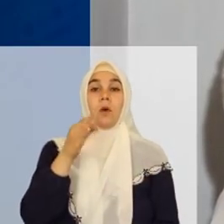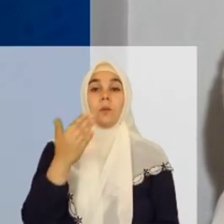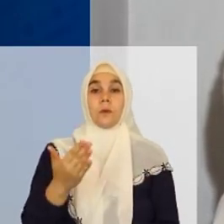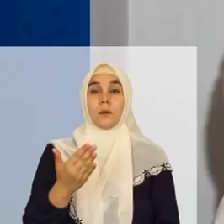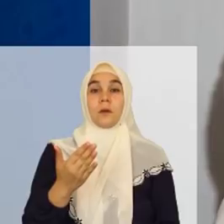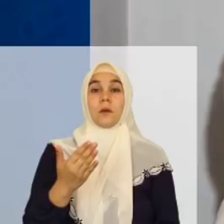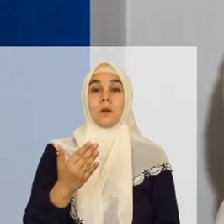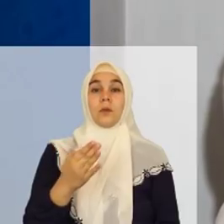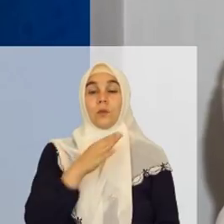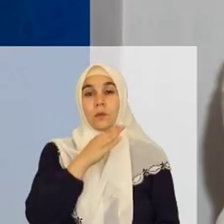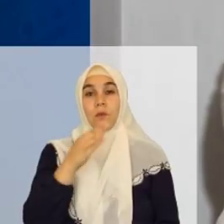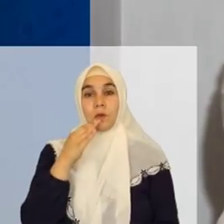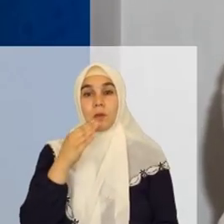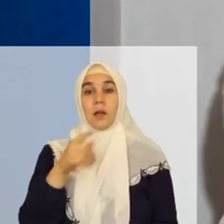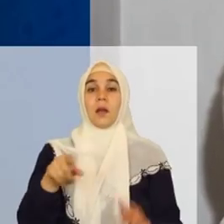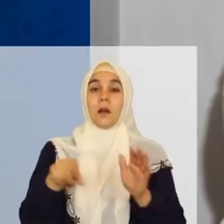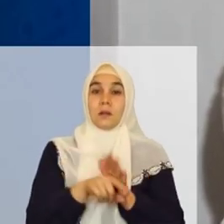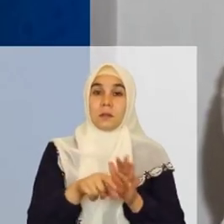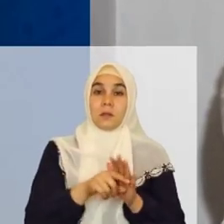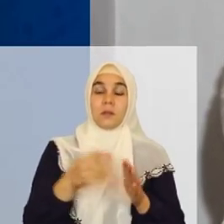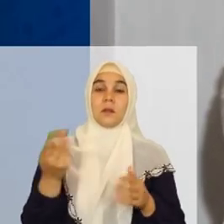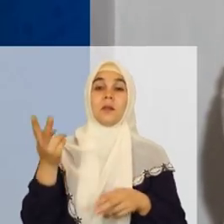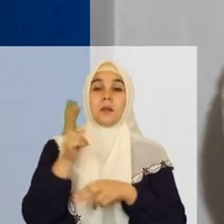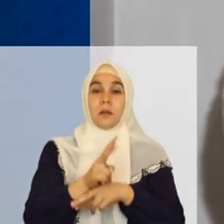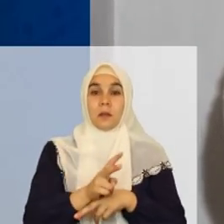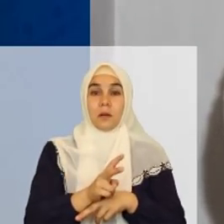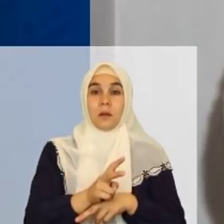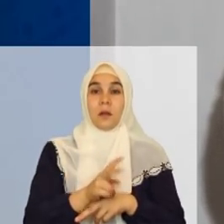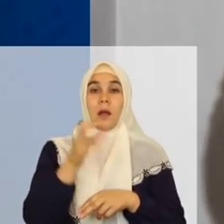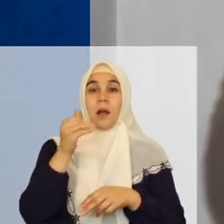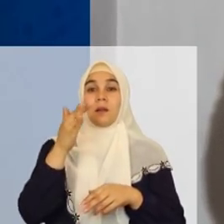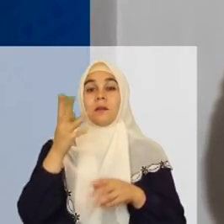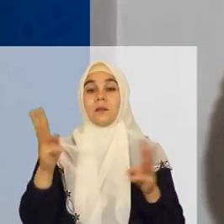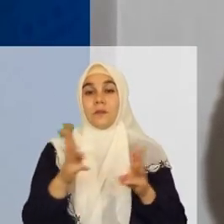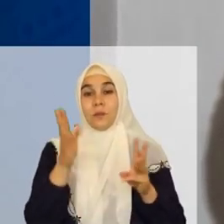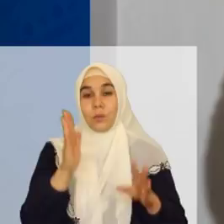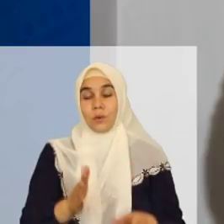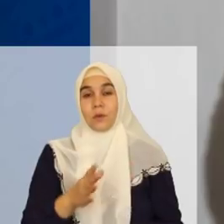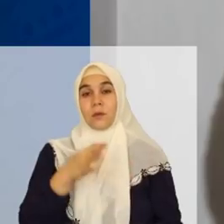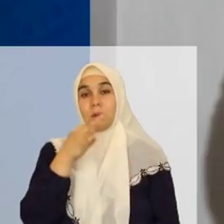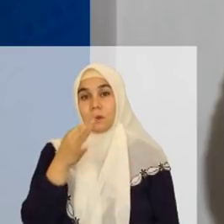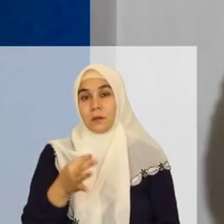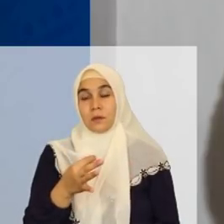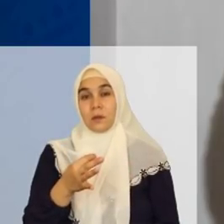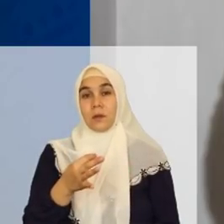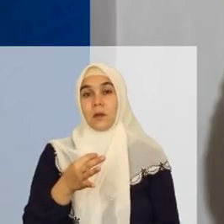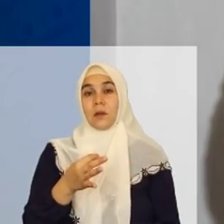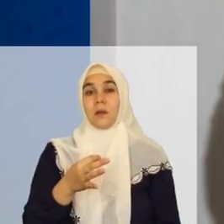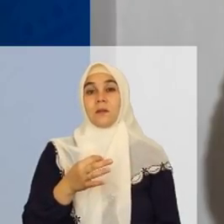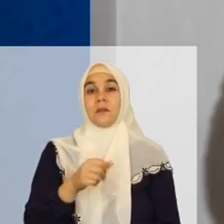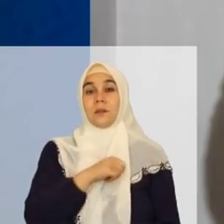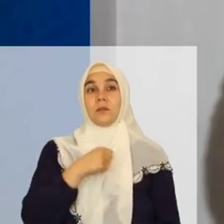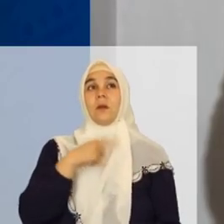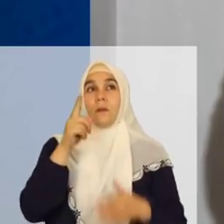bilan birga ana shu hadislarda kelgan do'zaxga tushadi, o'tda kuyadi degan gaplar e'tiqod